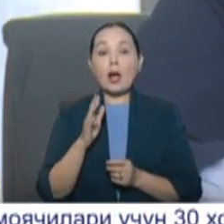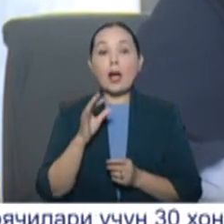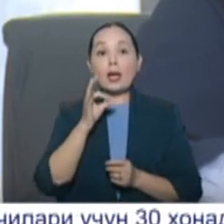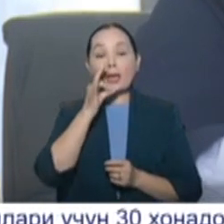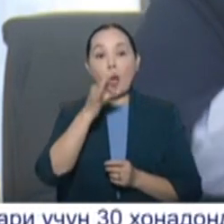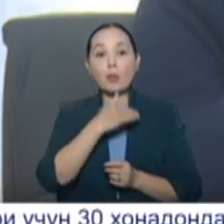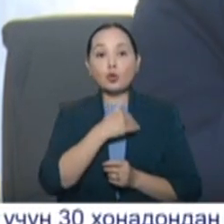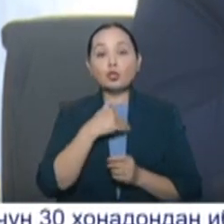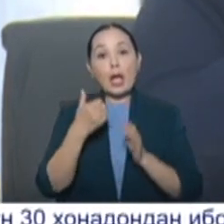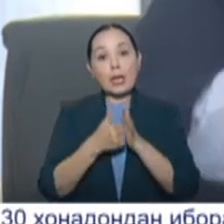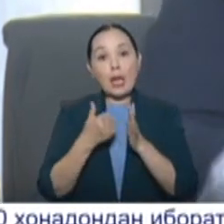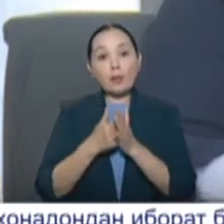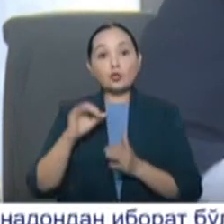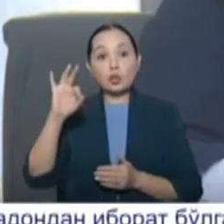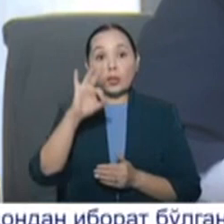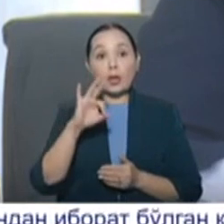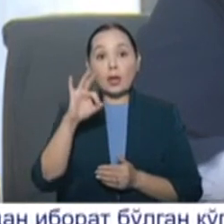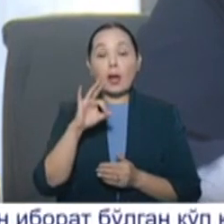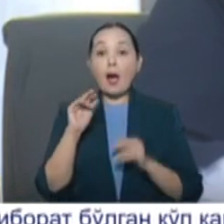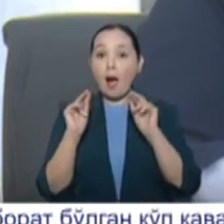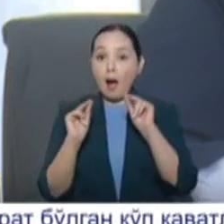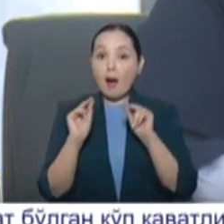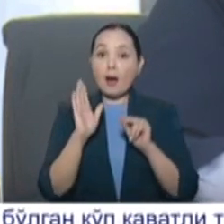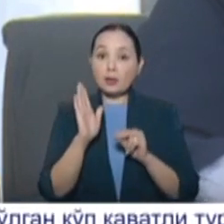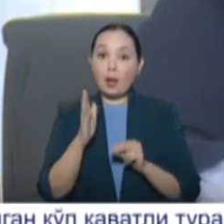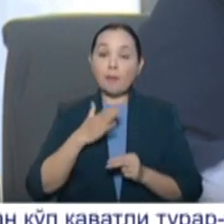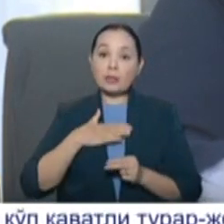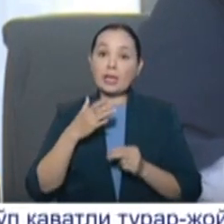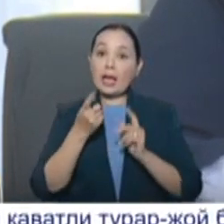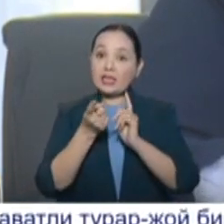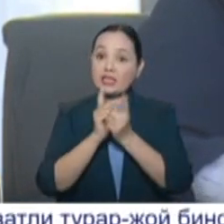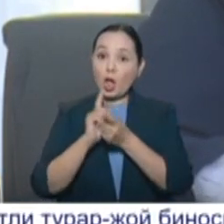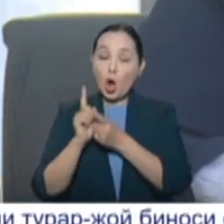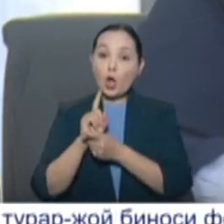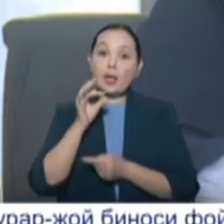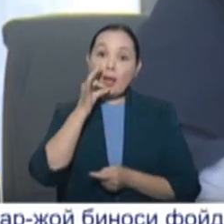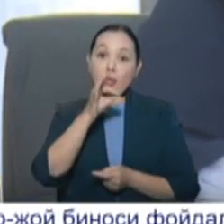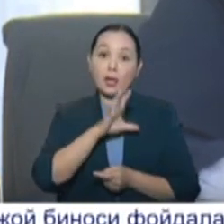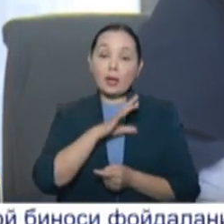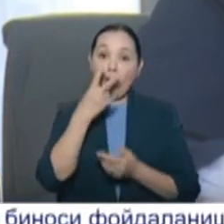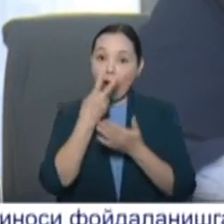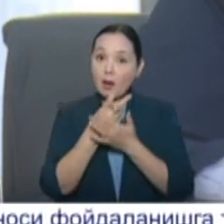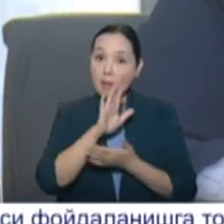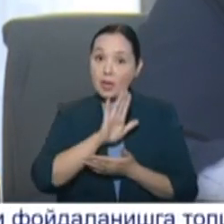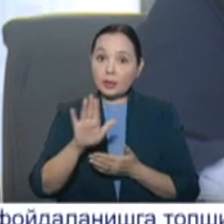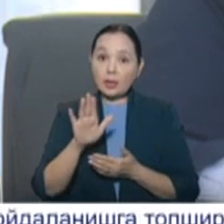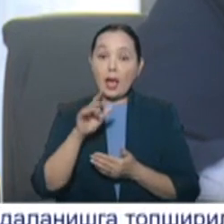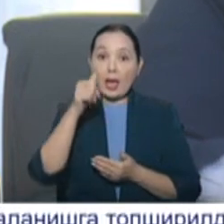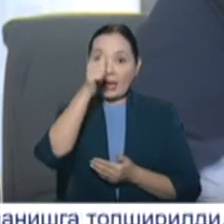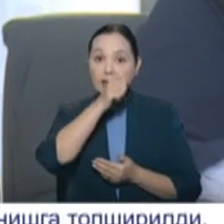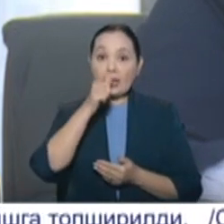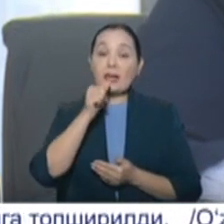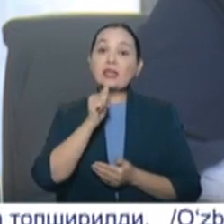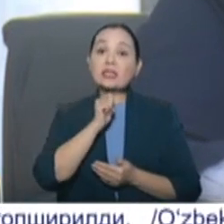gapirmoqchi edim. Shu kamchiliklar bo'lsa bo'yicha haqiqatdan bizda shu islohotlar tugatganimizga qaramasdan mana shu yil